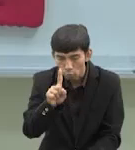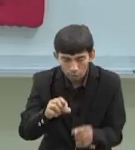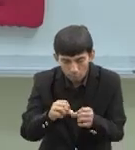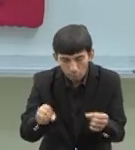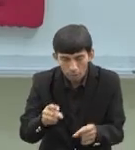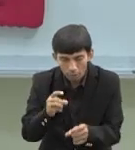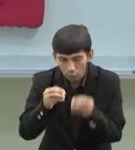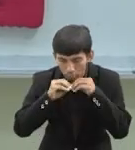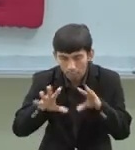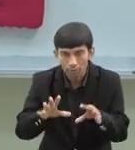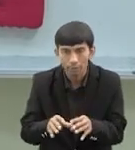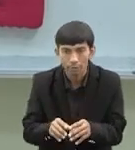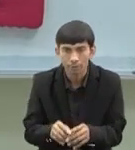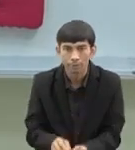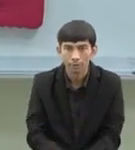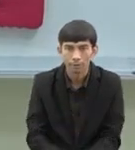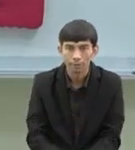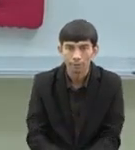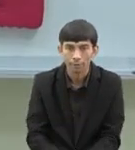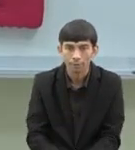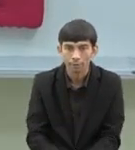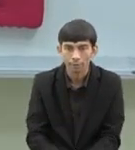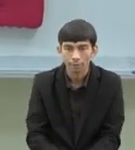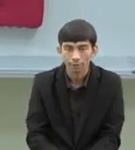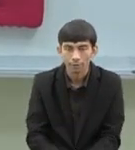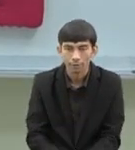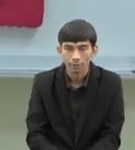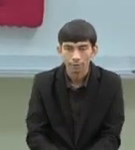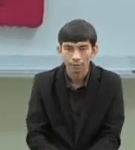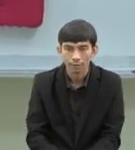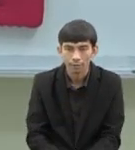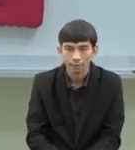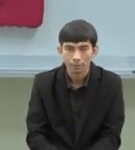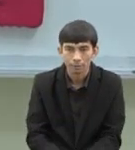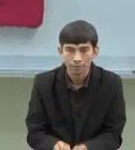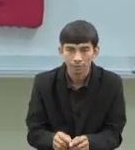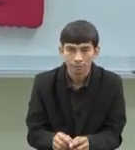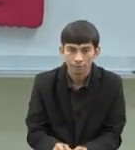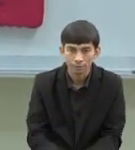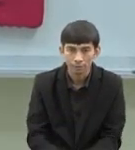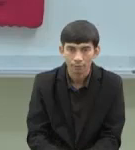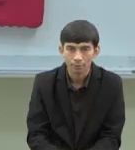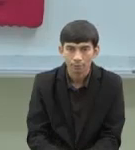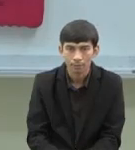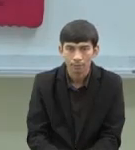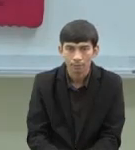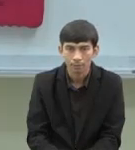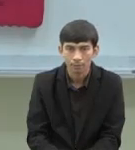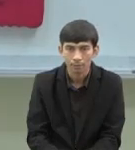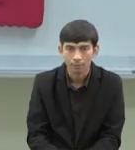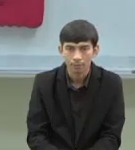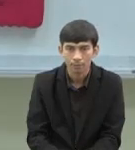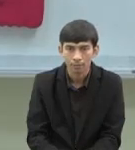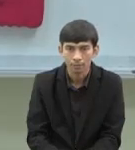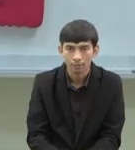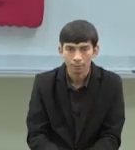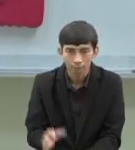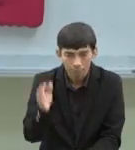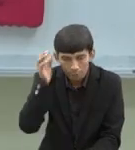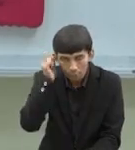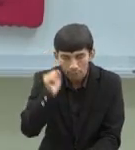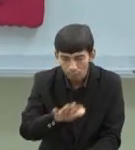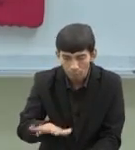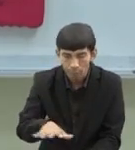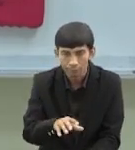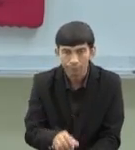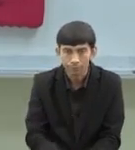chấp áp lọc mà nè. Thập chiêng tì bàm bì này. Khlia tì mùi chôn cho mùi nâng ấy con. Chiêng tì bốn này khlia tì bì. Chắc nó con á.